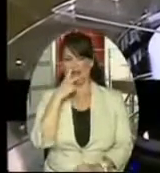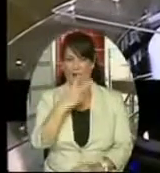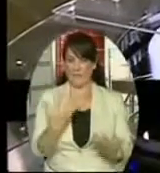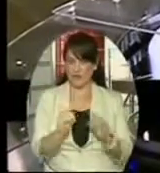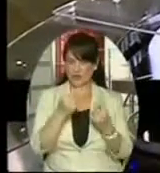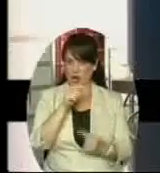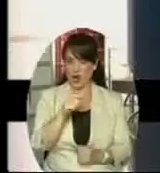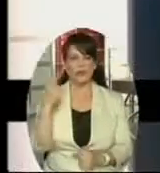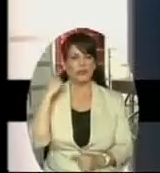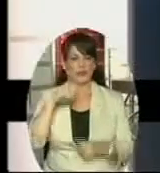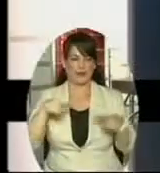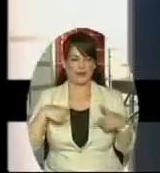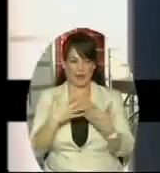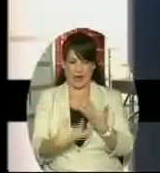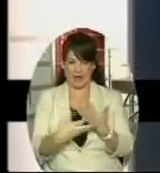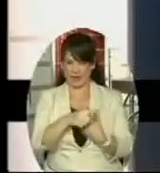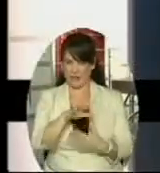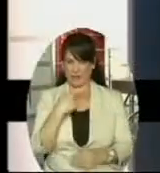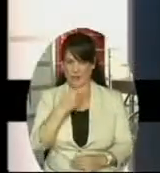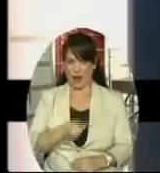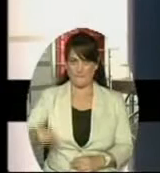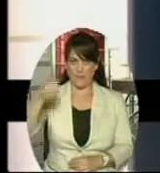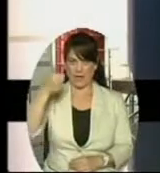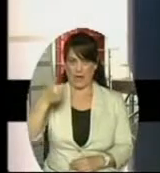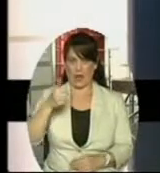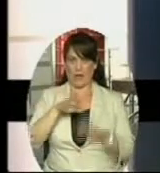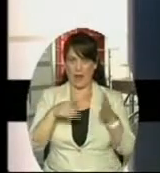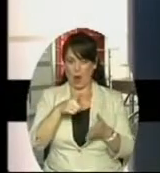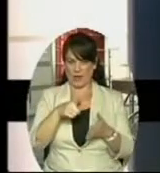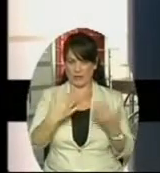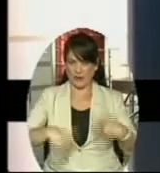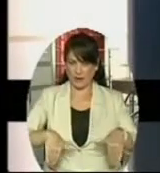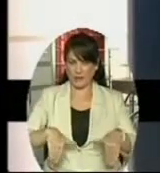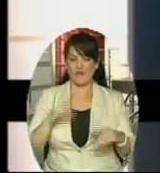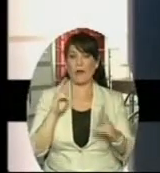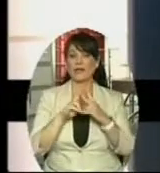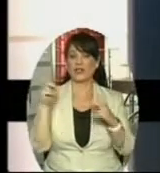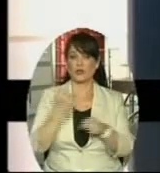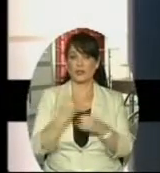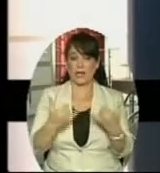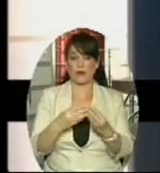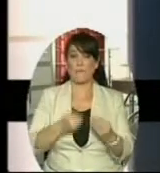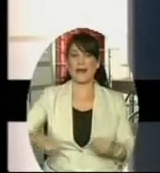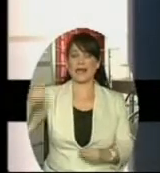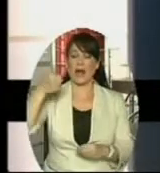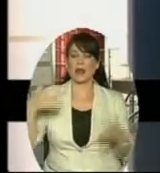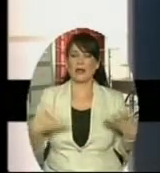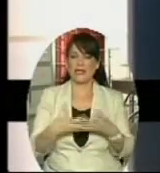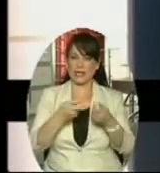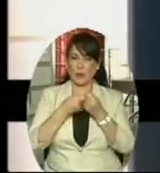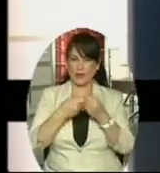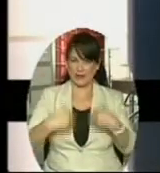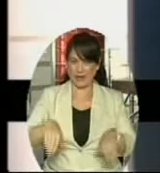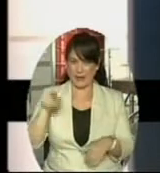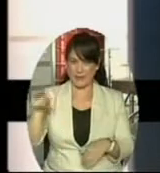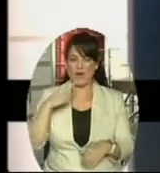במעון, שמע מאיתנו על ההקלטה, על הדברים שאמר מנהל המעון כלפי אנכים, ובפגישה שהוא קיים היום עם מנכ״ל אילן, הוא הורה לו לפטר אותו